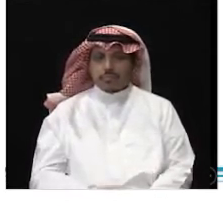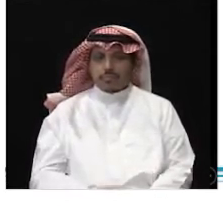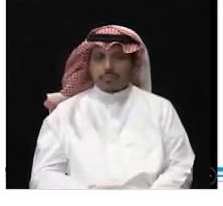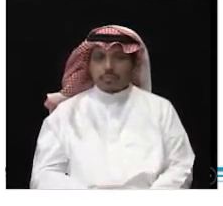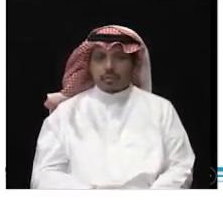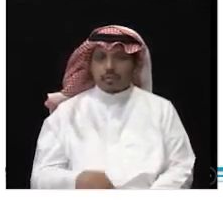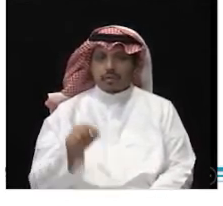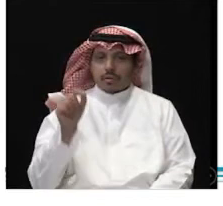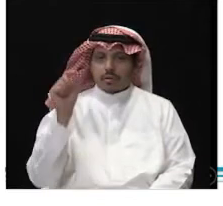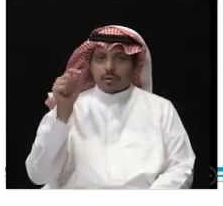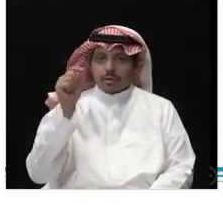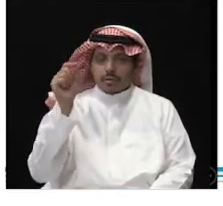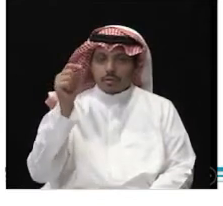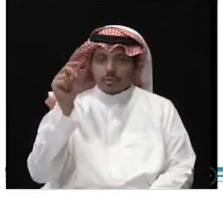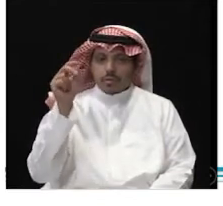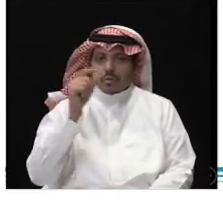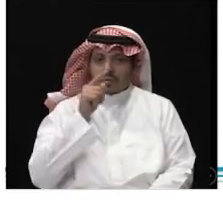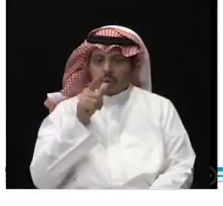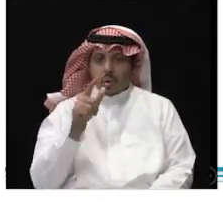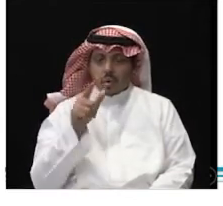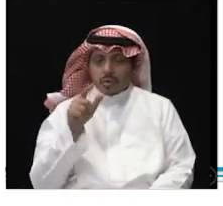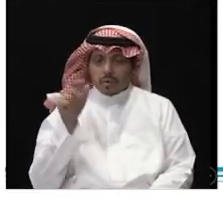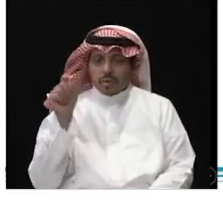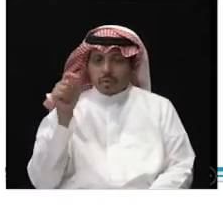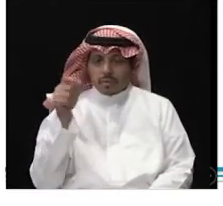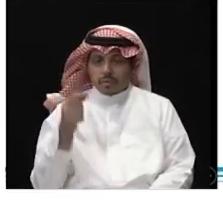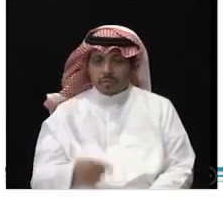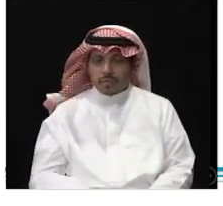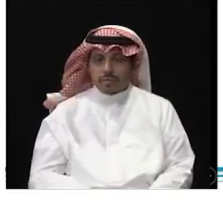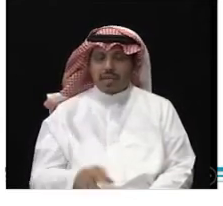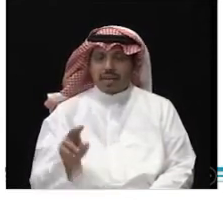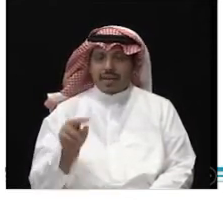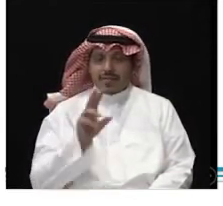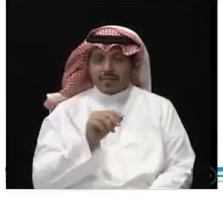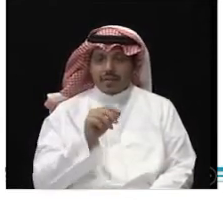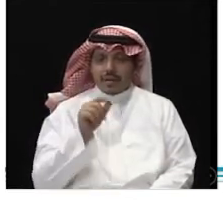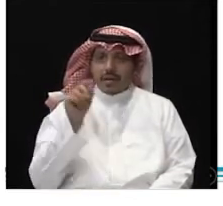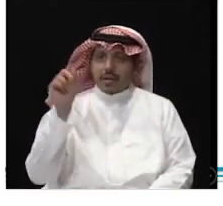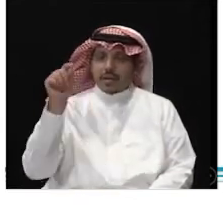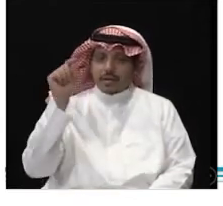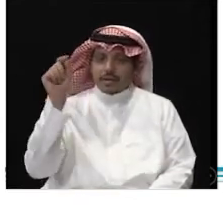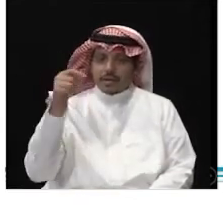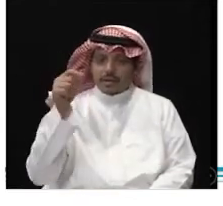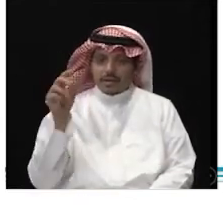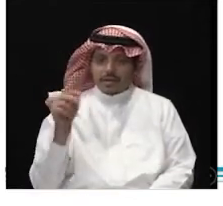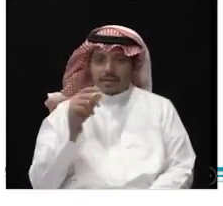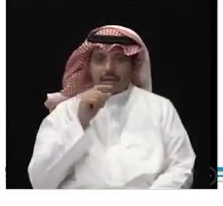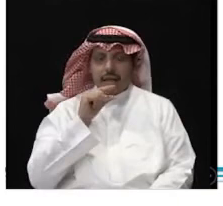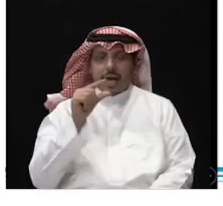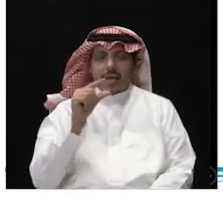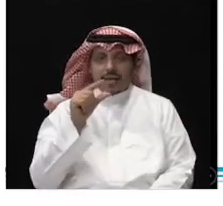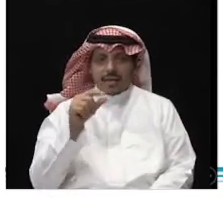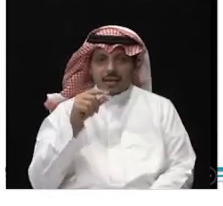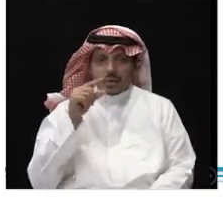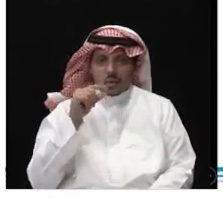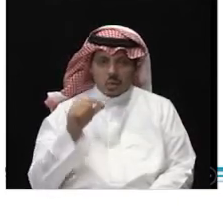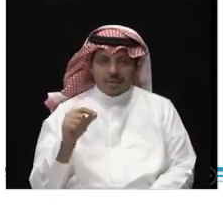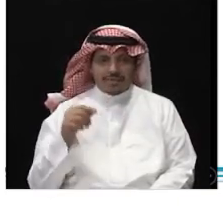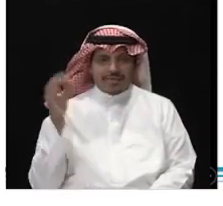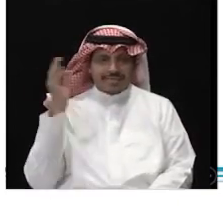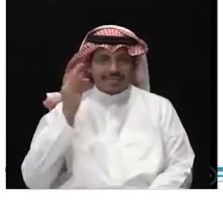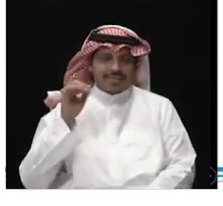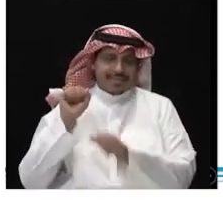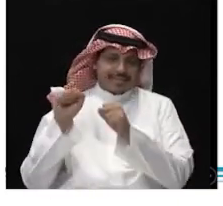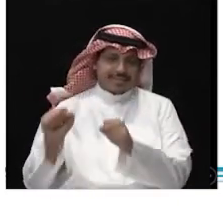الحركة، صوت التنوين تماما مثل صوت الحركة. هنا نفتح الفم تن،